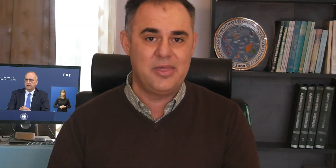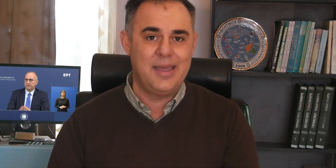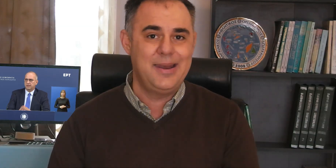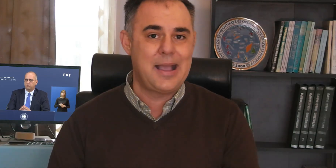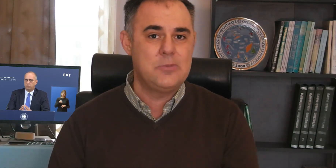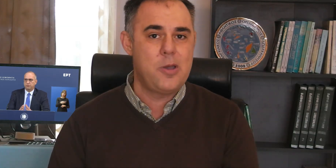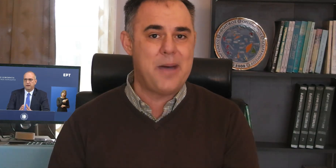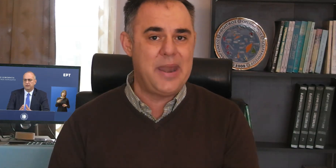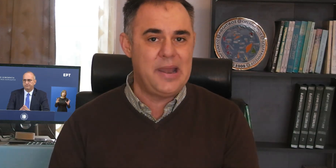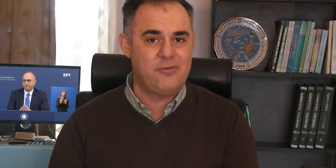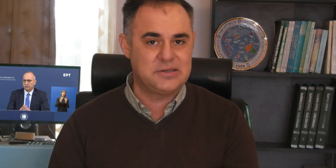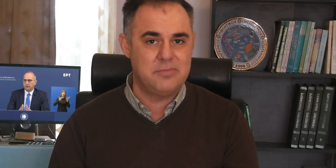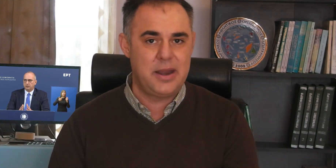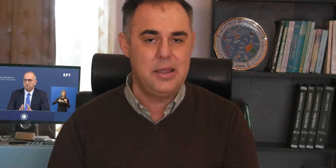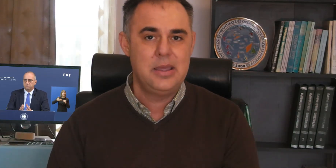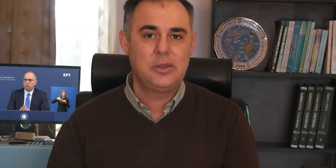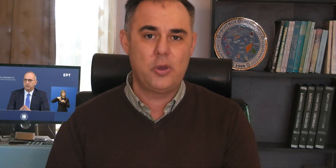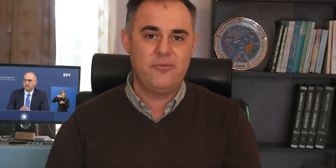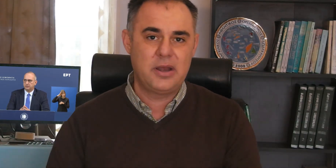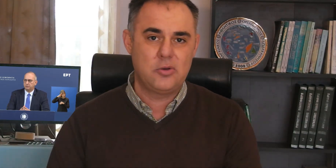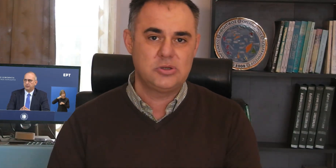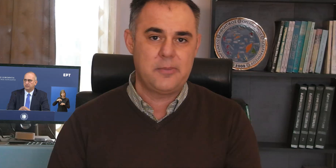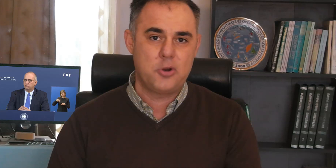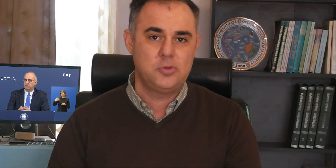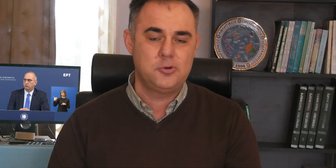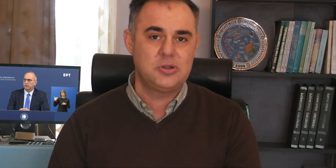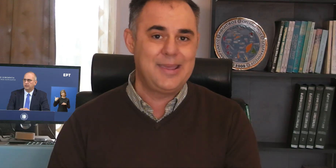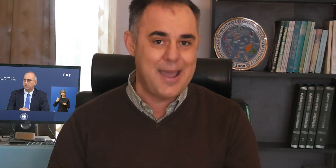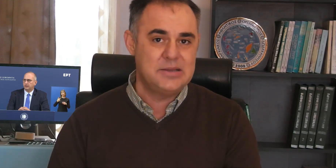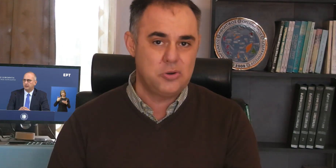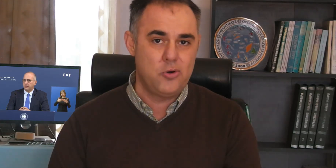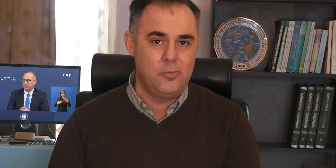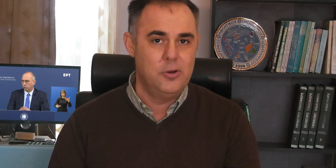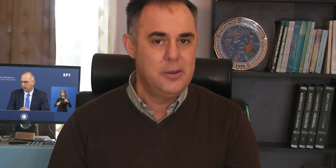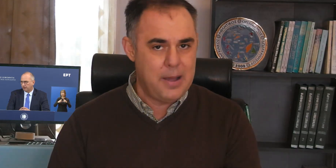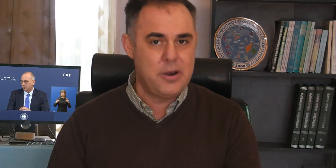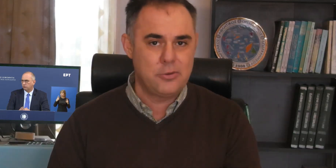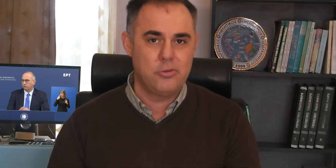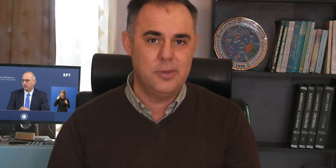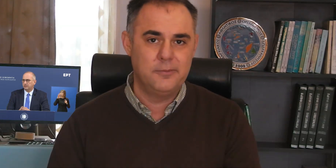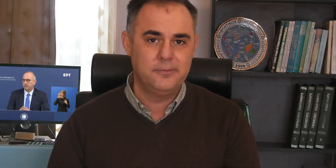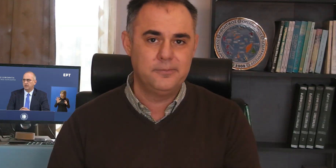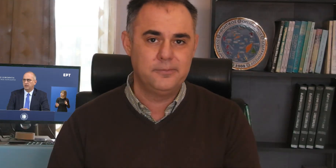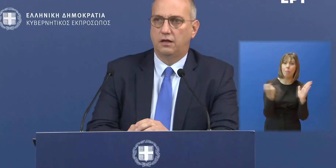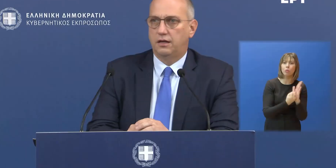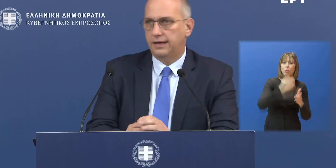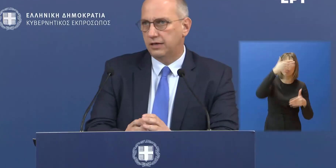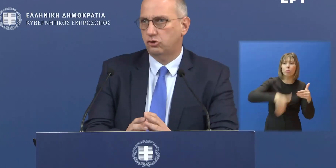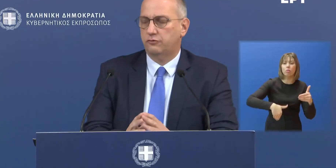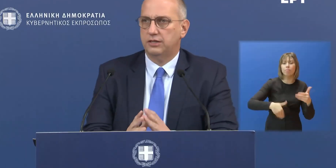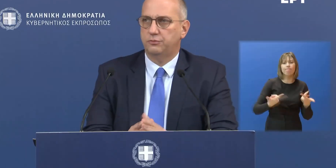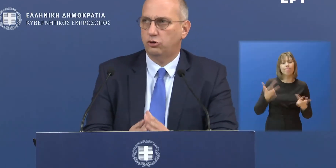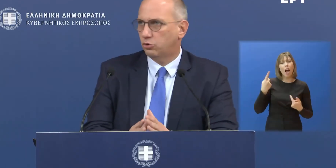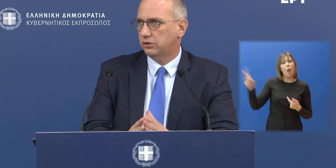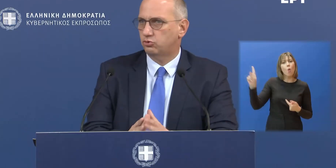ηλικιακή ομάδα. Είναι κάτι που επανέλαβε σήμερα και ο κυβερνητικός εκπρόσωπος Γιάννης Οικονόμου. Πάμε να το δούμε. Σε